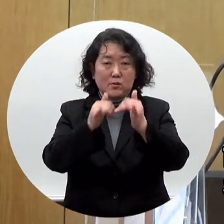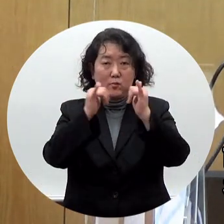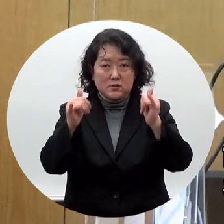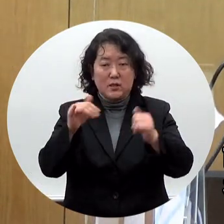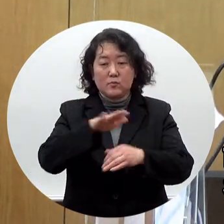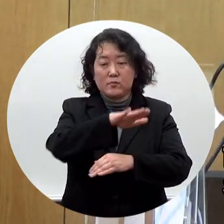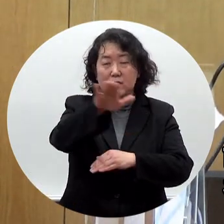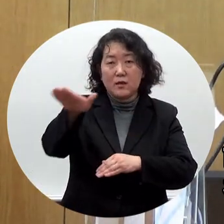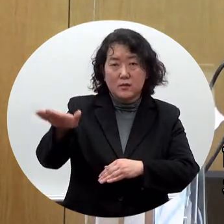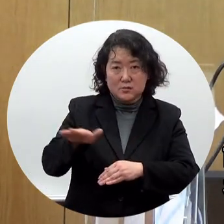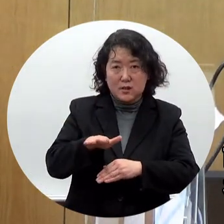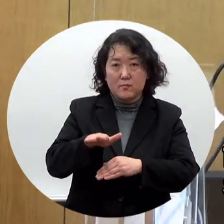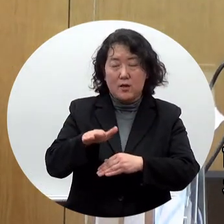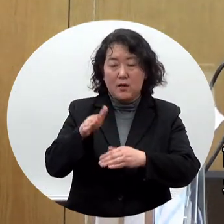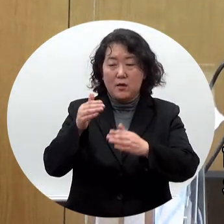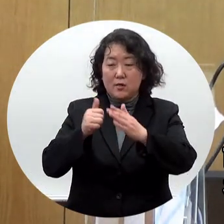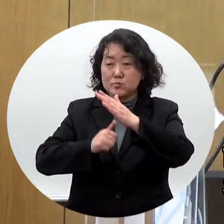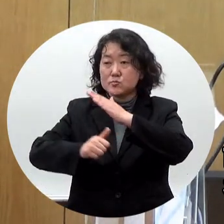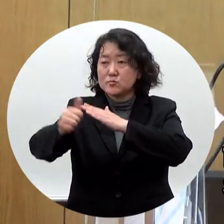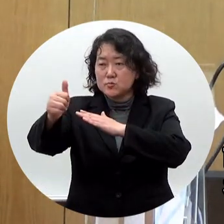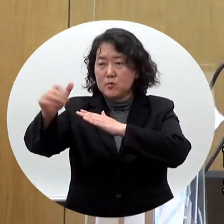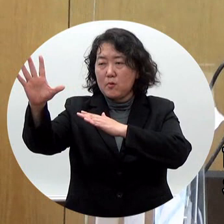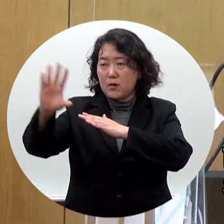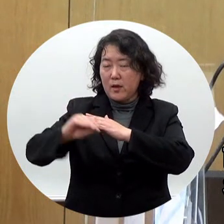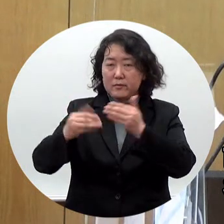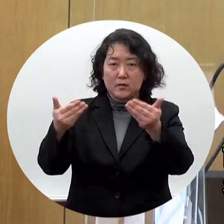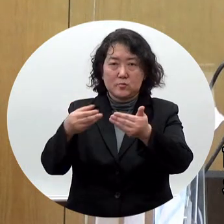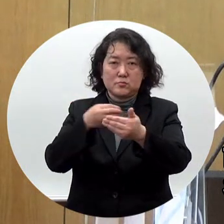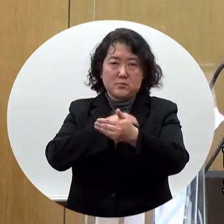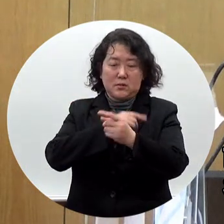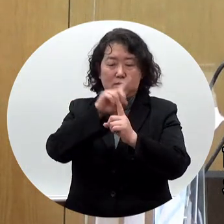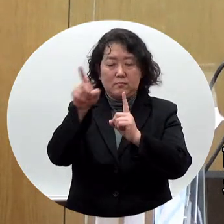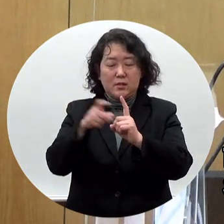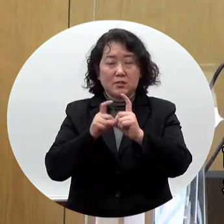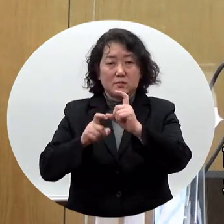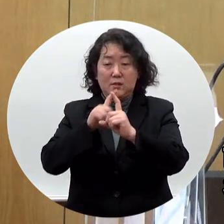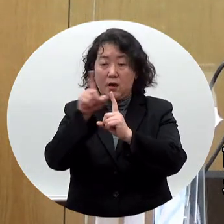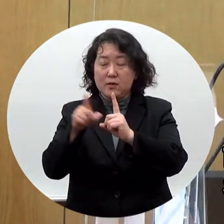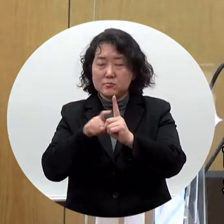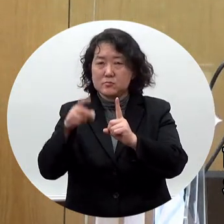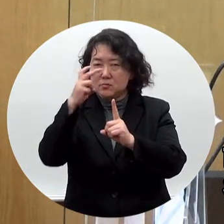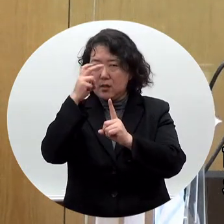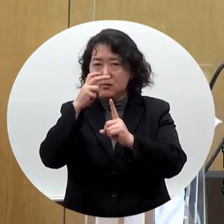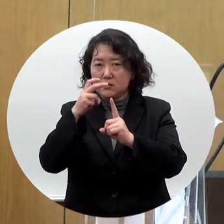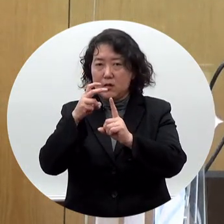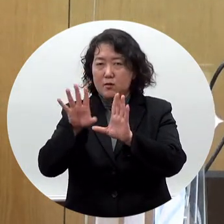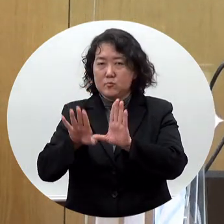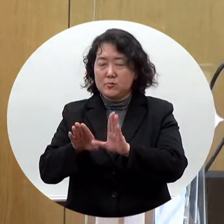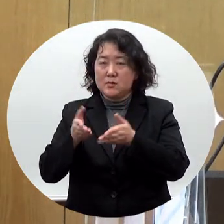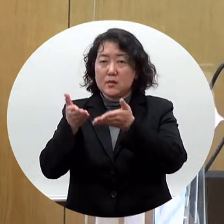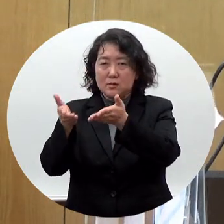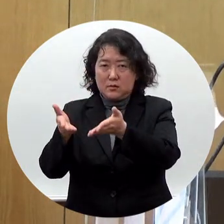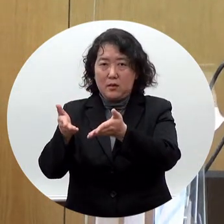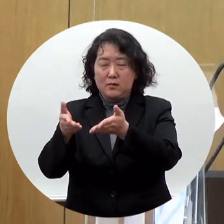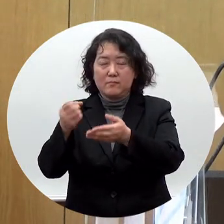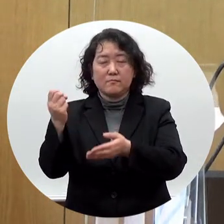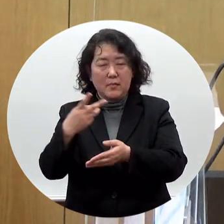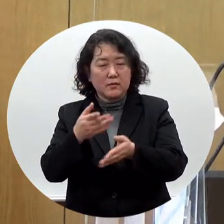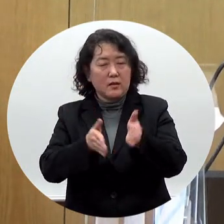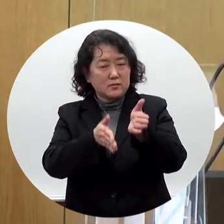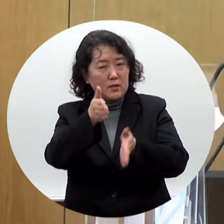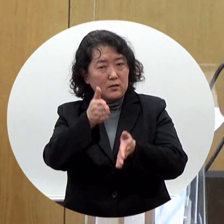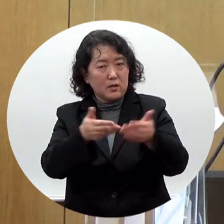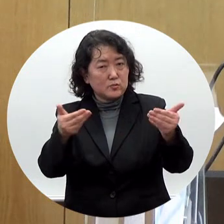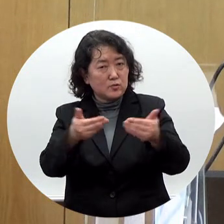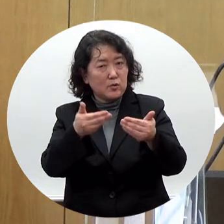皆様から、出張帰りの社員に PCR 検査を受けさせたい、あるいは接客